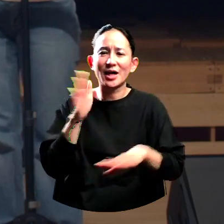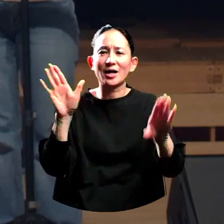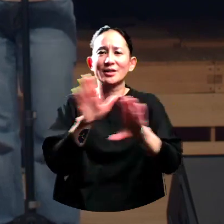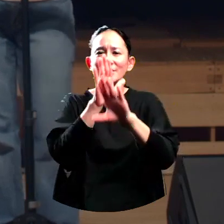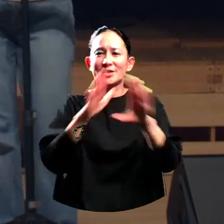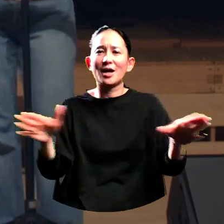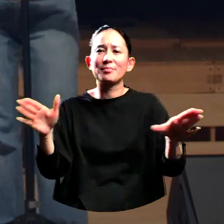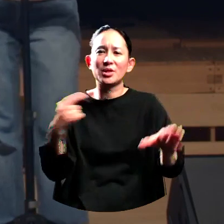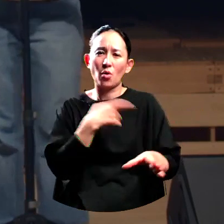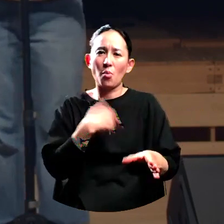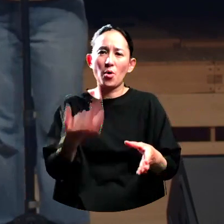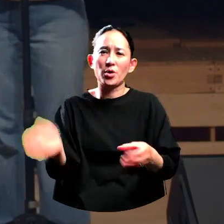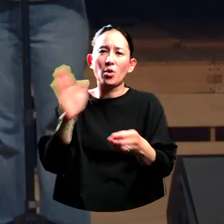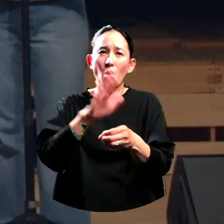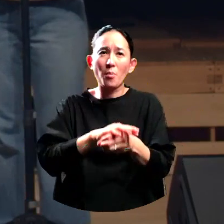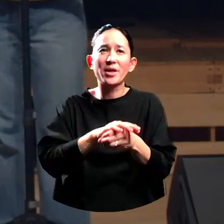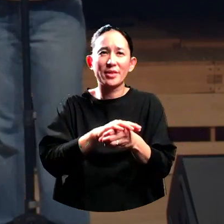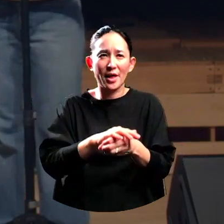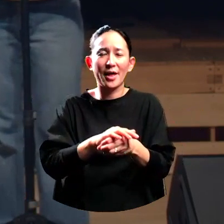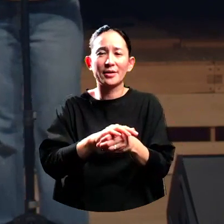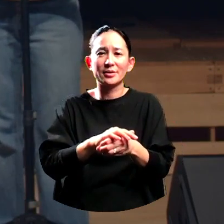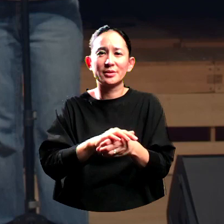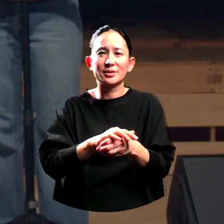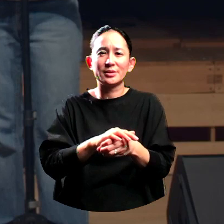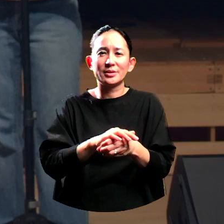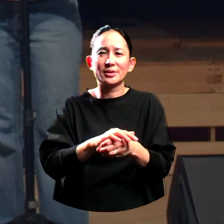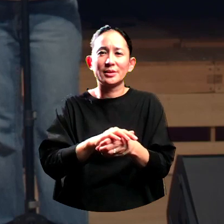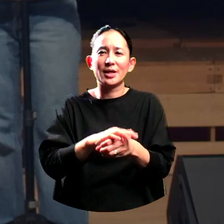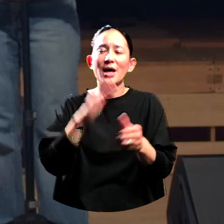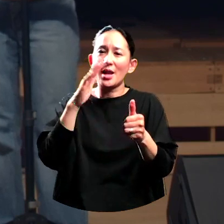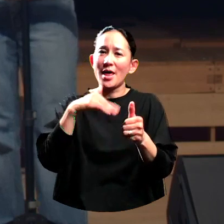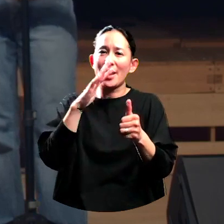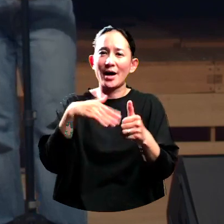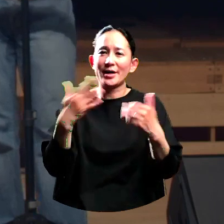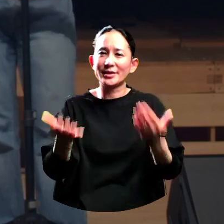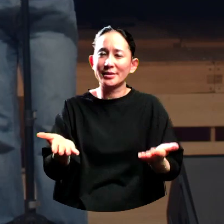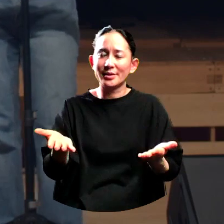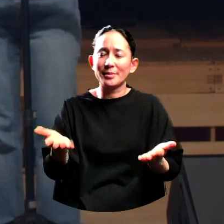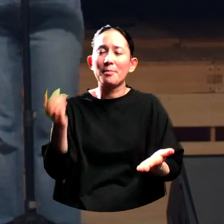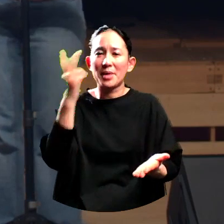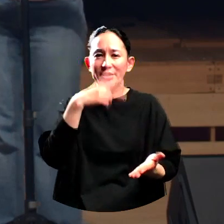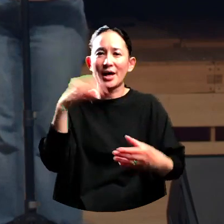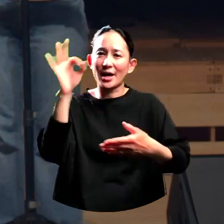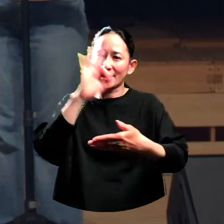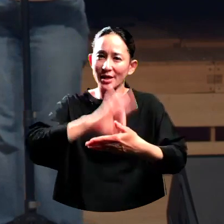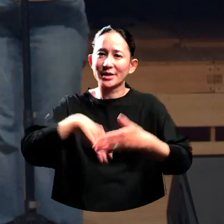主を褒めたたえましょう。 So as it says in Psalm 100, it says,